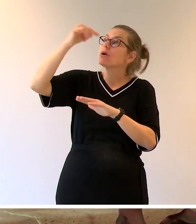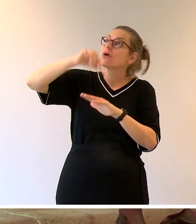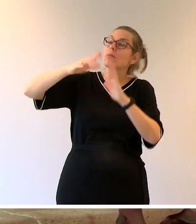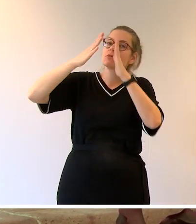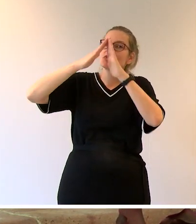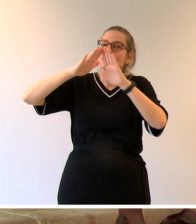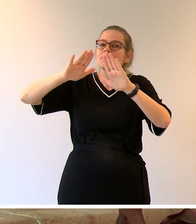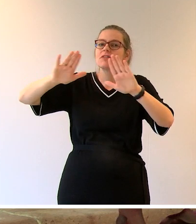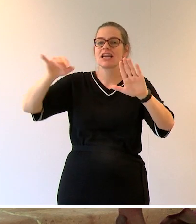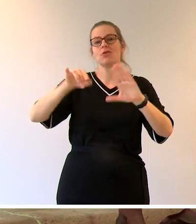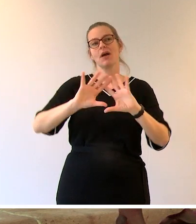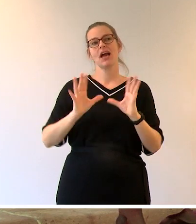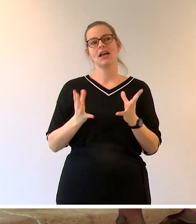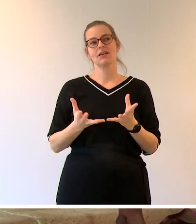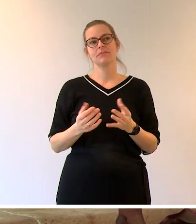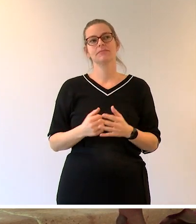op aarde.